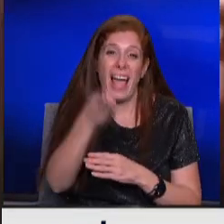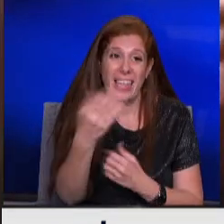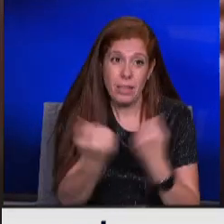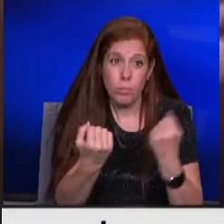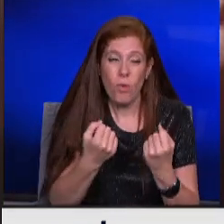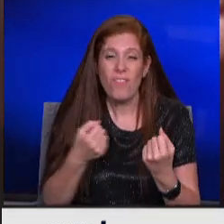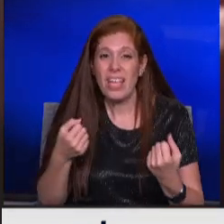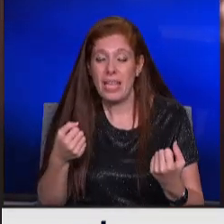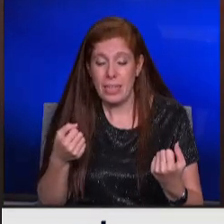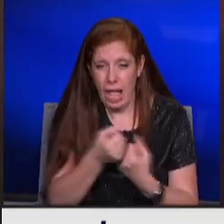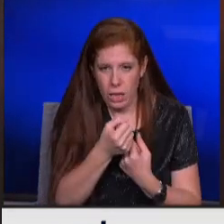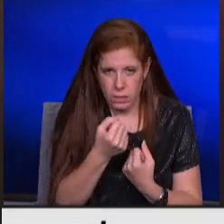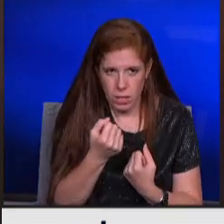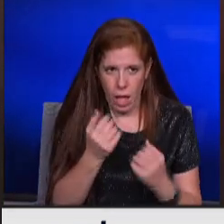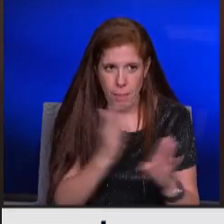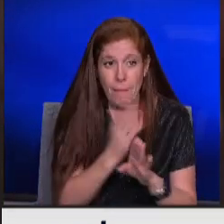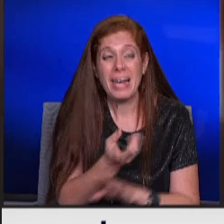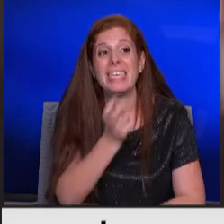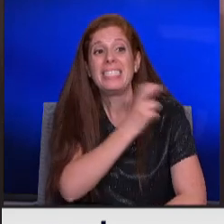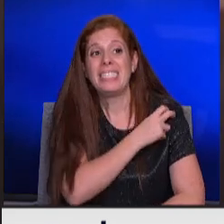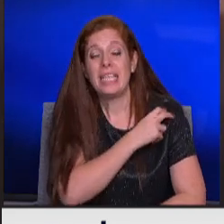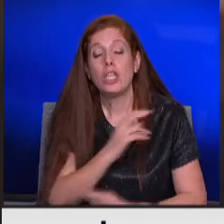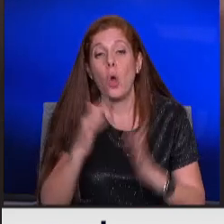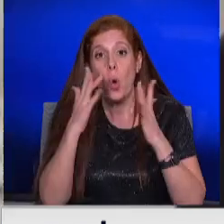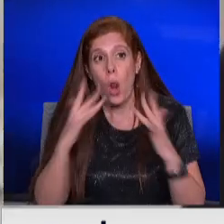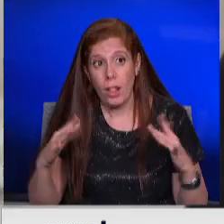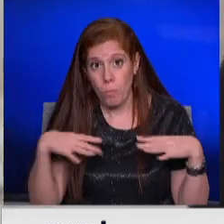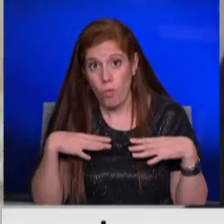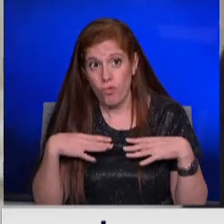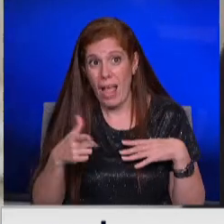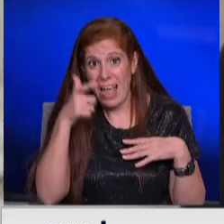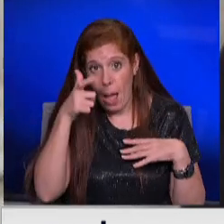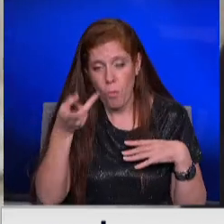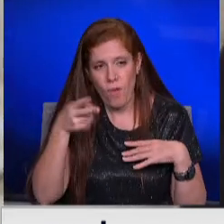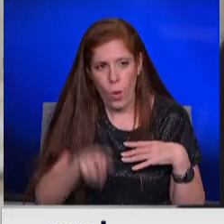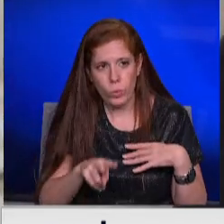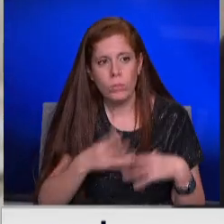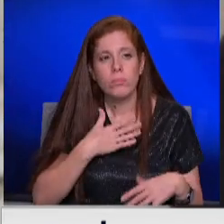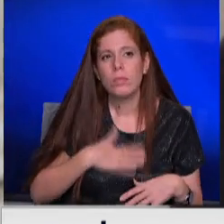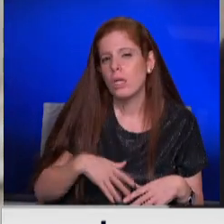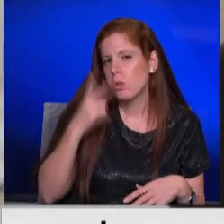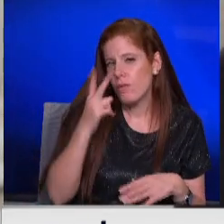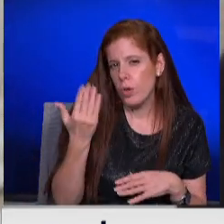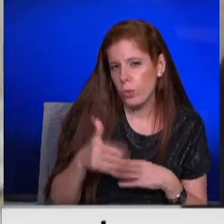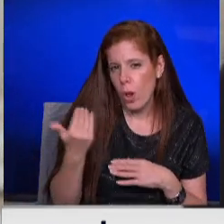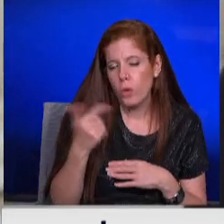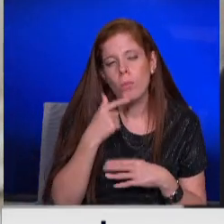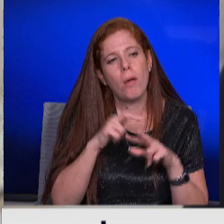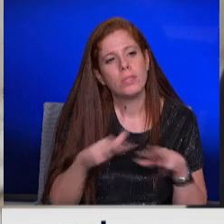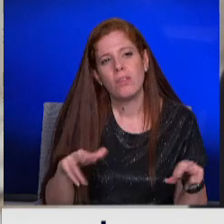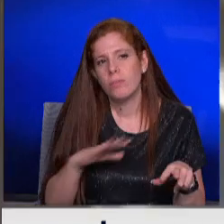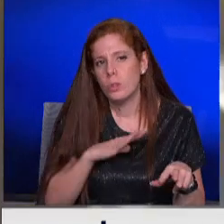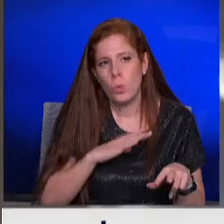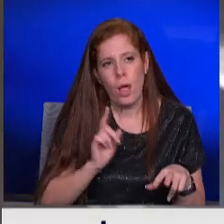קצין גולני בחופשה ירה בו והרג אותו. כשרצינו לבקר אותו לאחרונה, אז הוא אמר, המצב פה מסוכן. אל תבוא, המצב פה